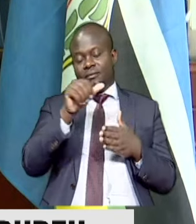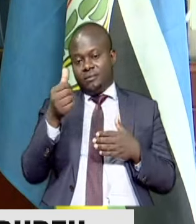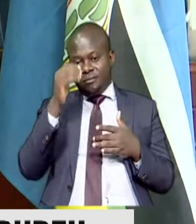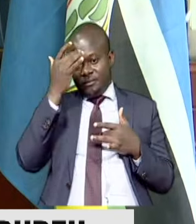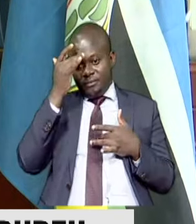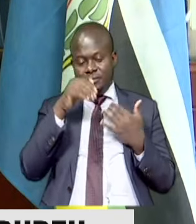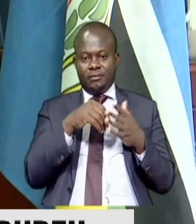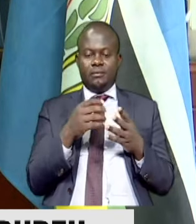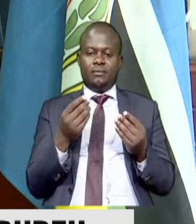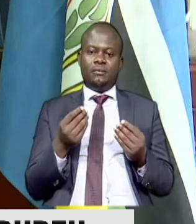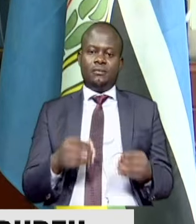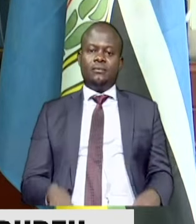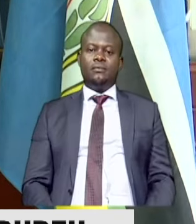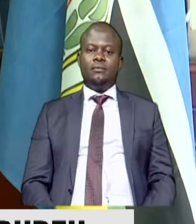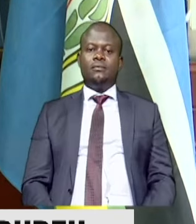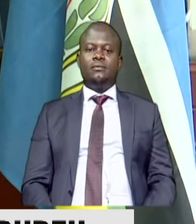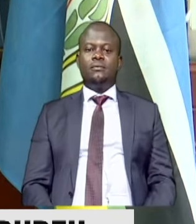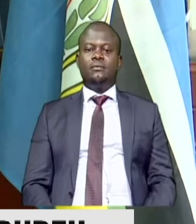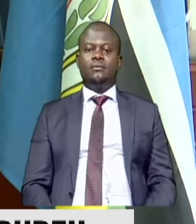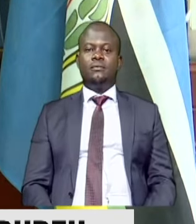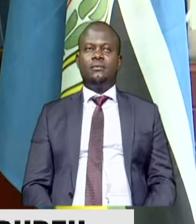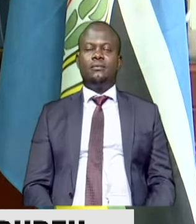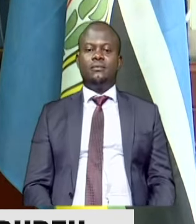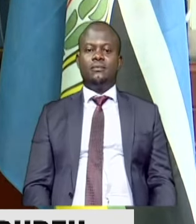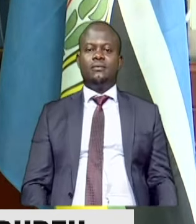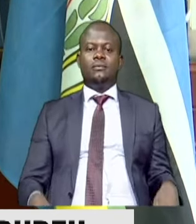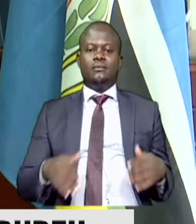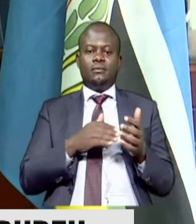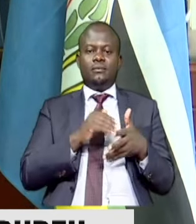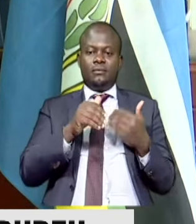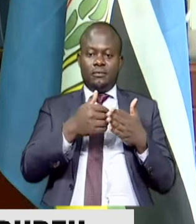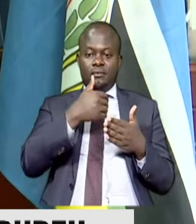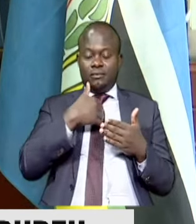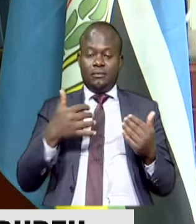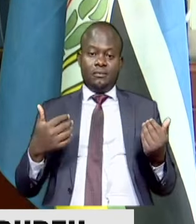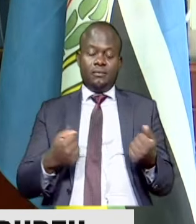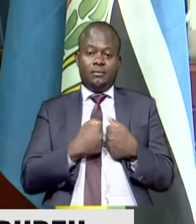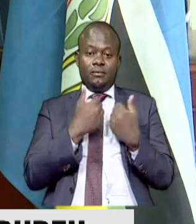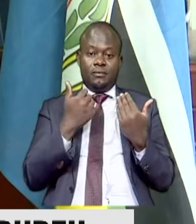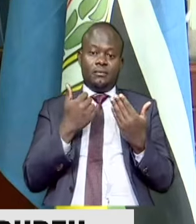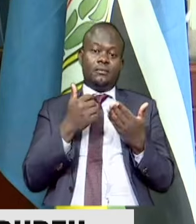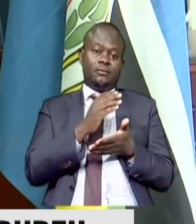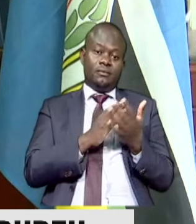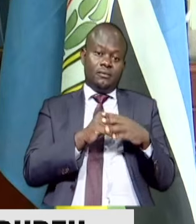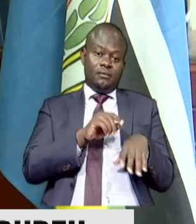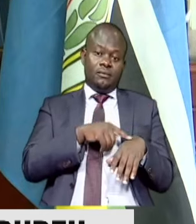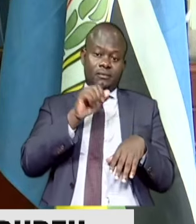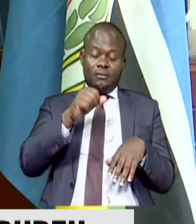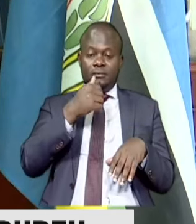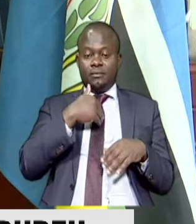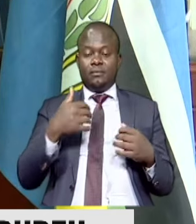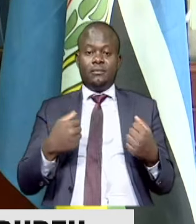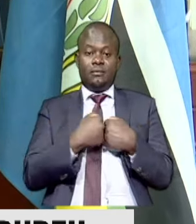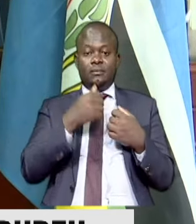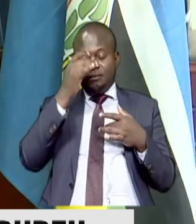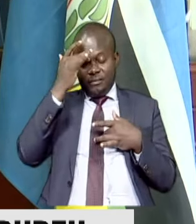harimo inyoroshyo. Ingarutse rero wagize nk'impanuka, kenshi umuntu ashobora kugira impanuka kuba yari afite indwara